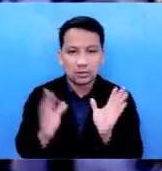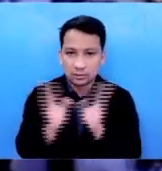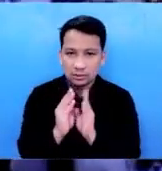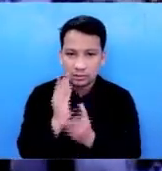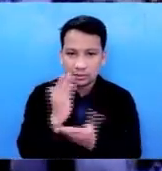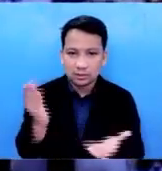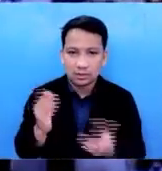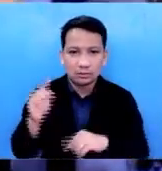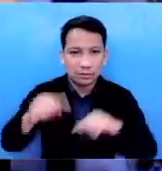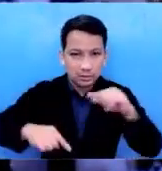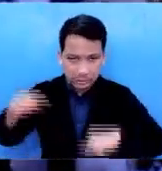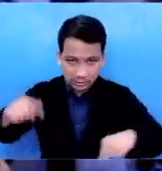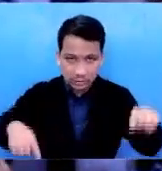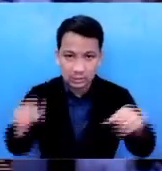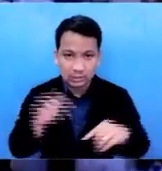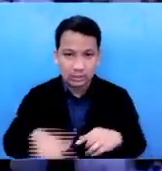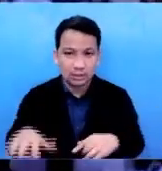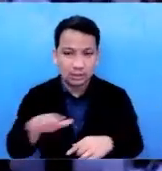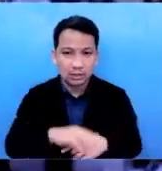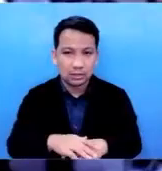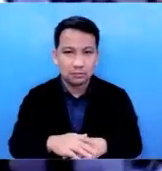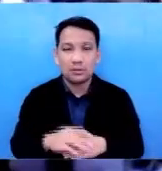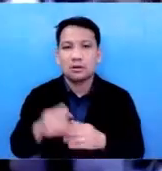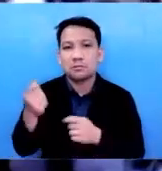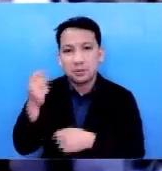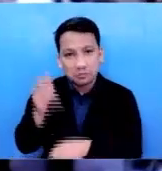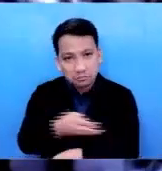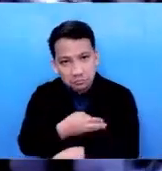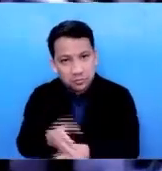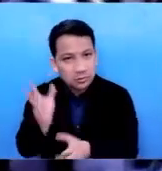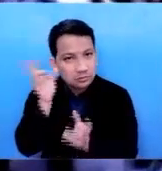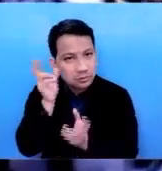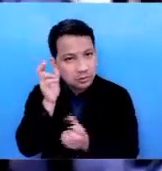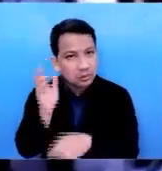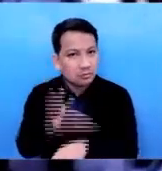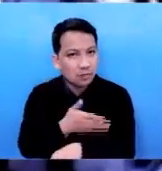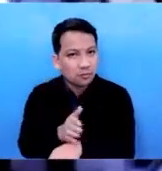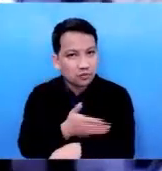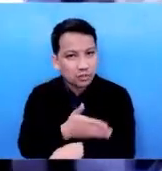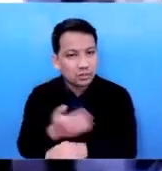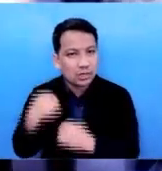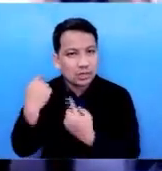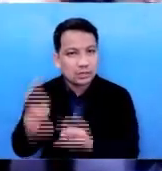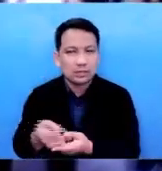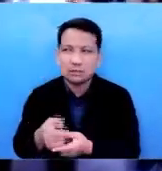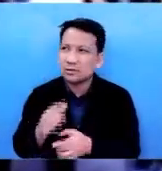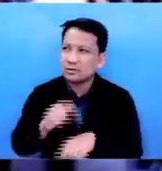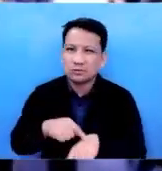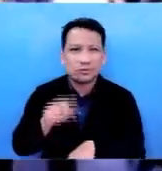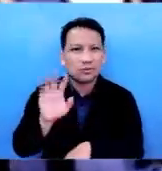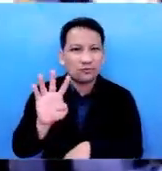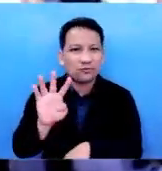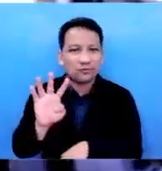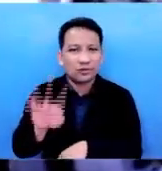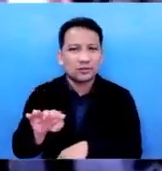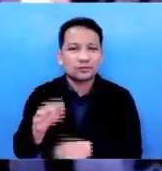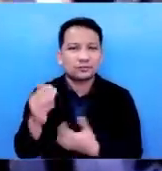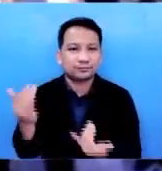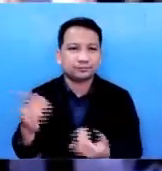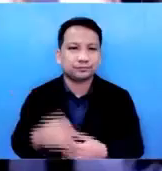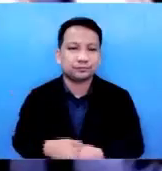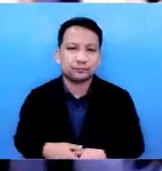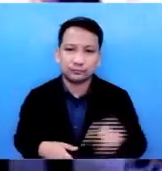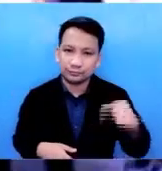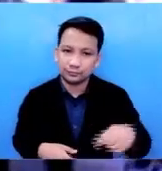Avance. Iba't ibang mga banda yung nakulirinig natin tumutugtog simula pa kayo ng bandang alas 4 ng